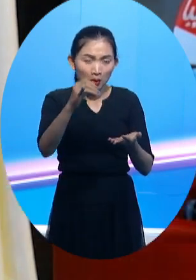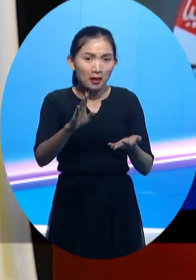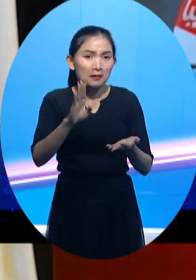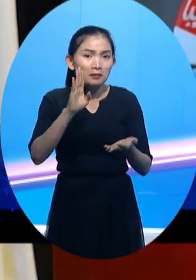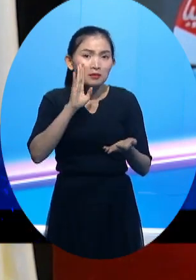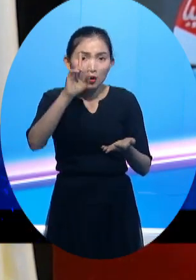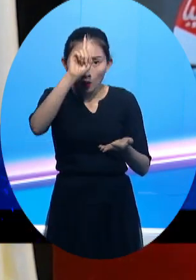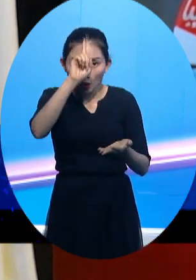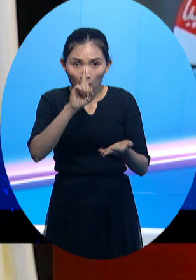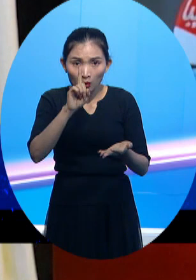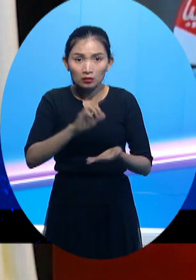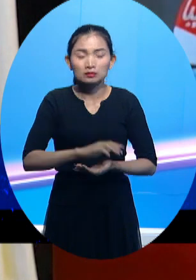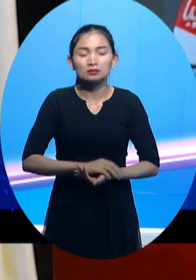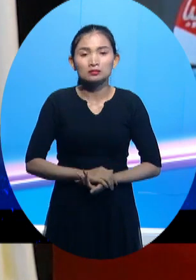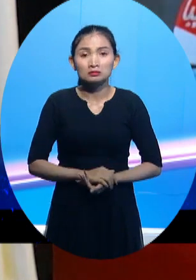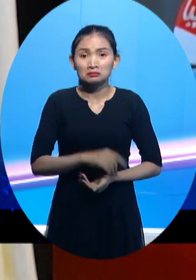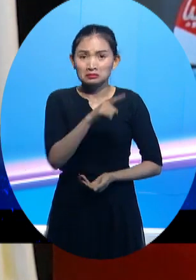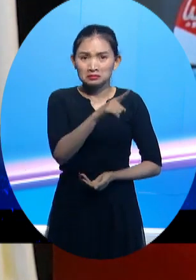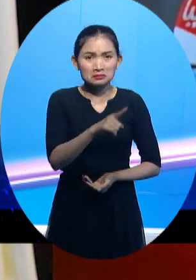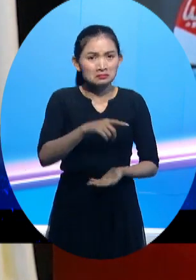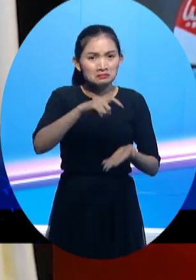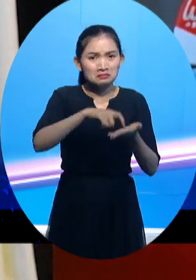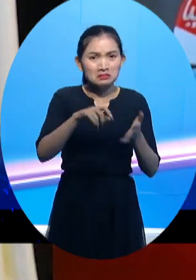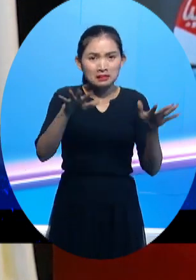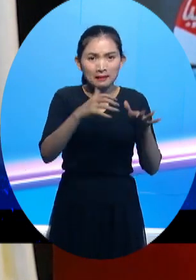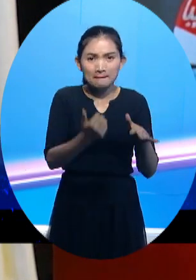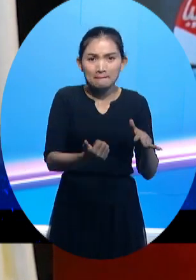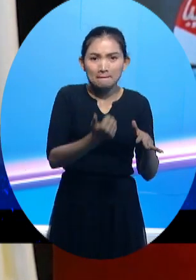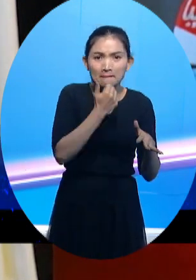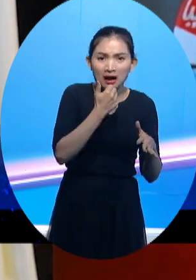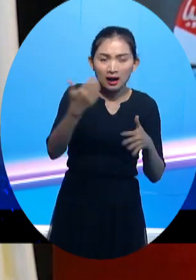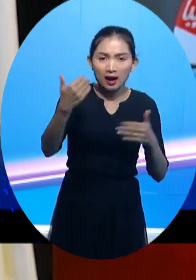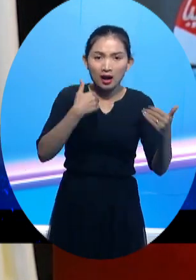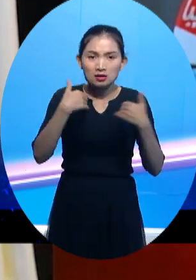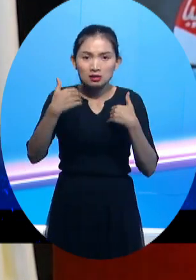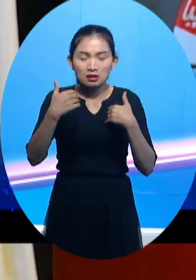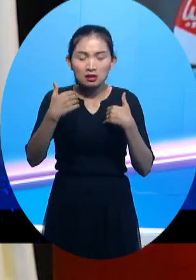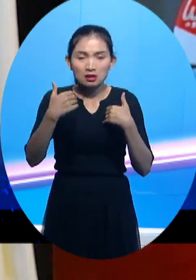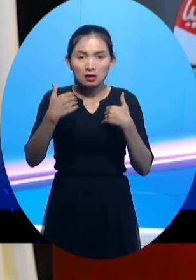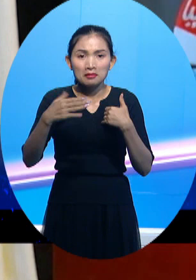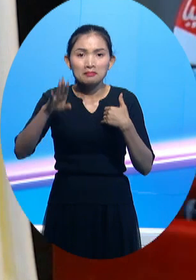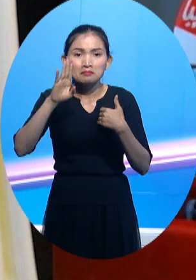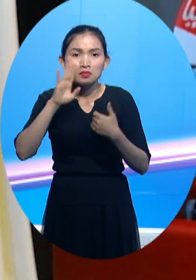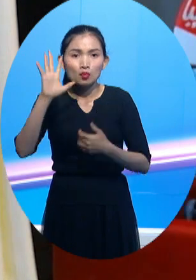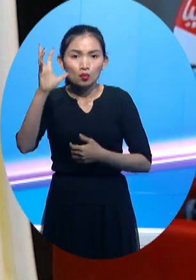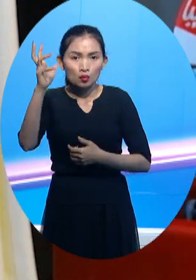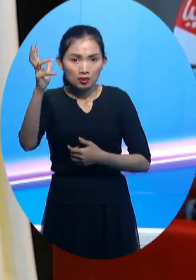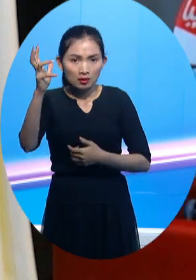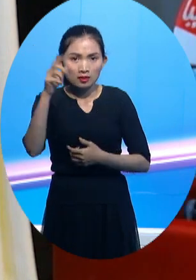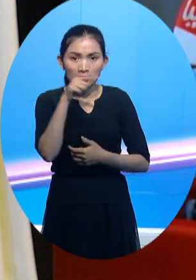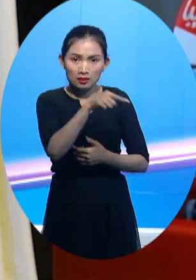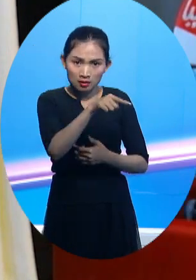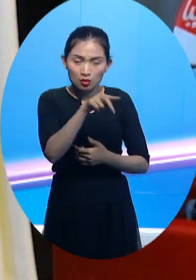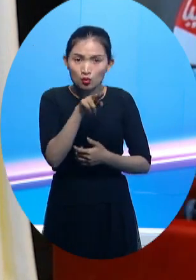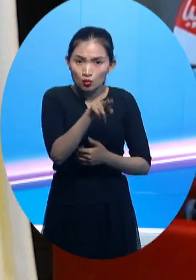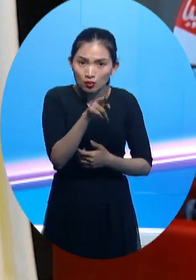lĩnh của Mỹ đang ảnh hưởng tới Hàn Hải quốc tế Phục vụ những lợi ích của kẻ thù Israel Mỹ là kẻ gây ra chiến trành các vấn đề và sự hỗn loạn